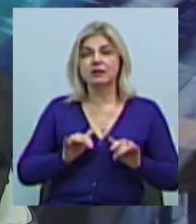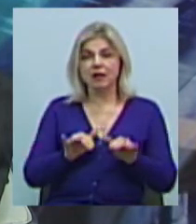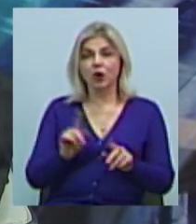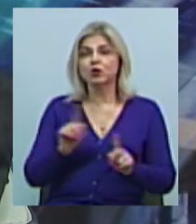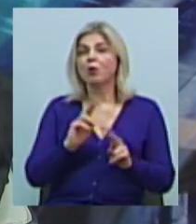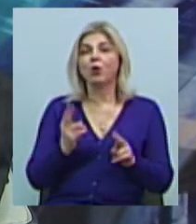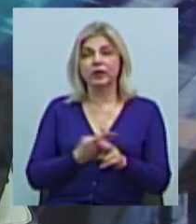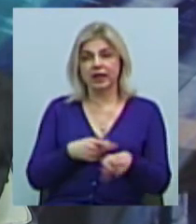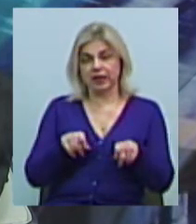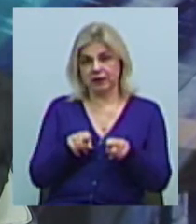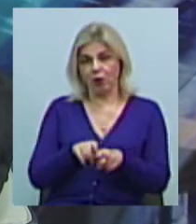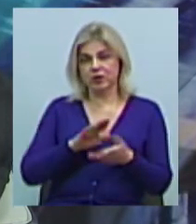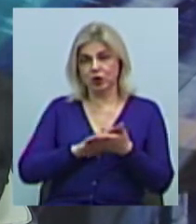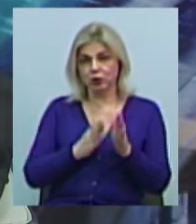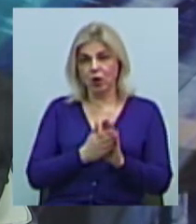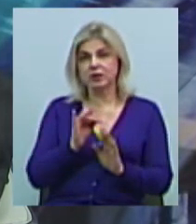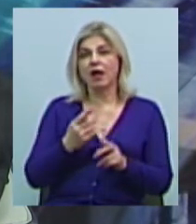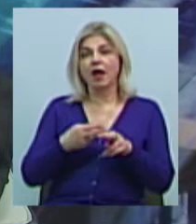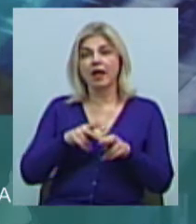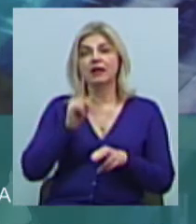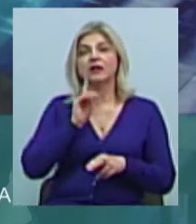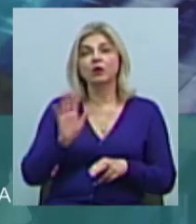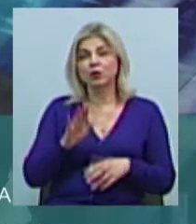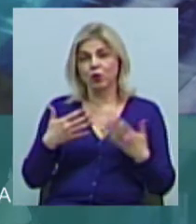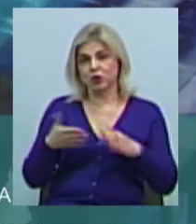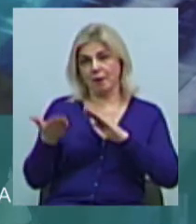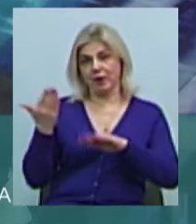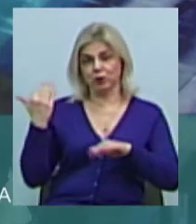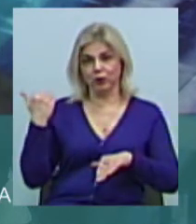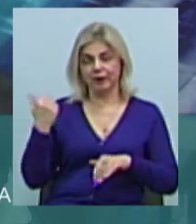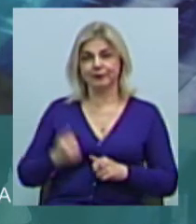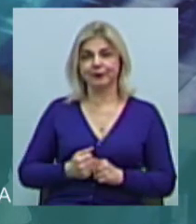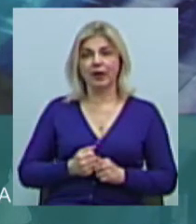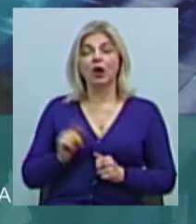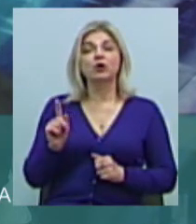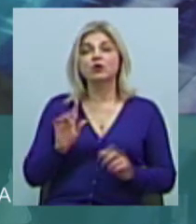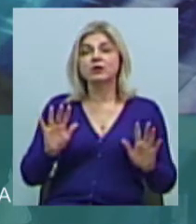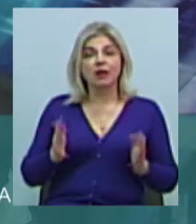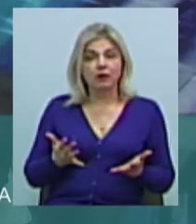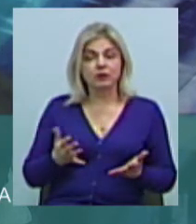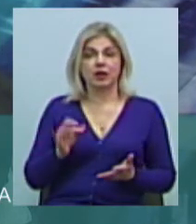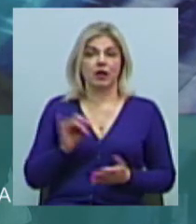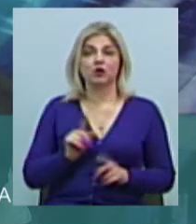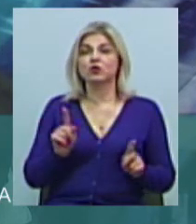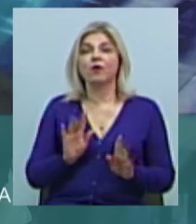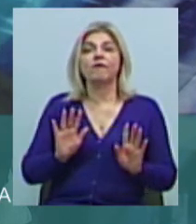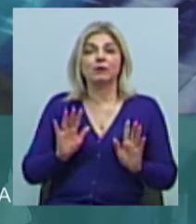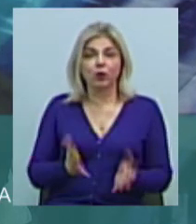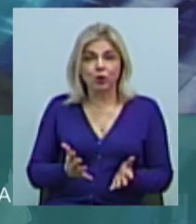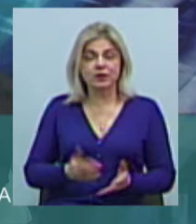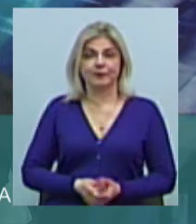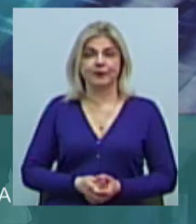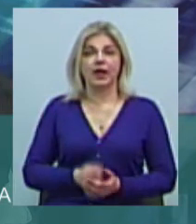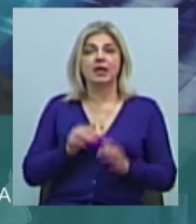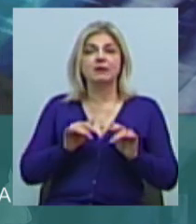ці незручності, я думаю, вже йшли в минуле. Значить, що сталося і що саме відбулося? Справа в